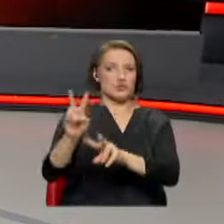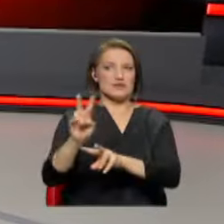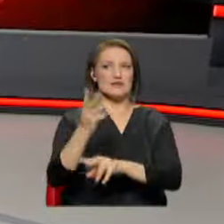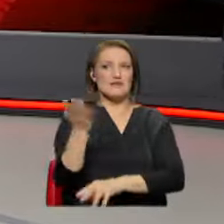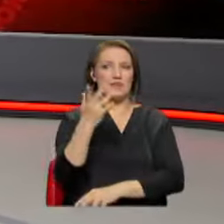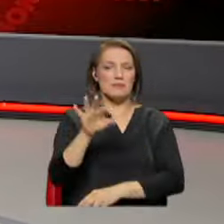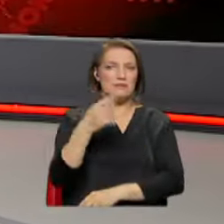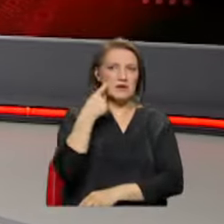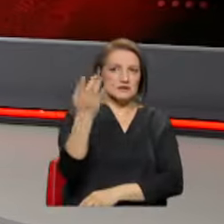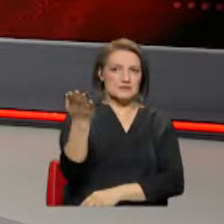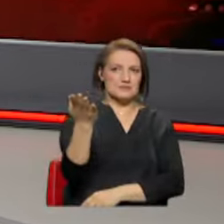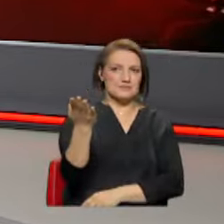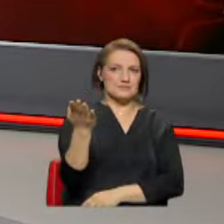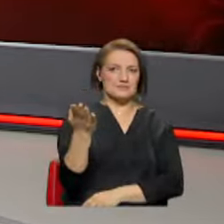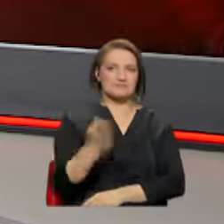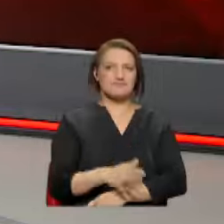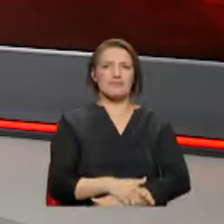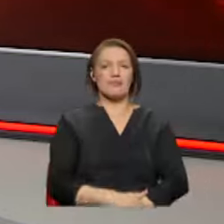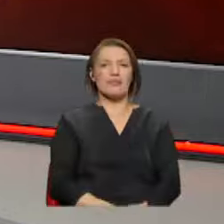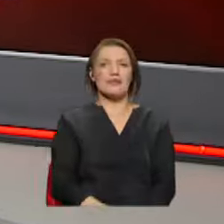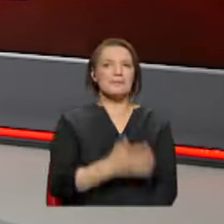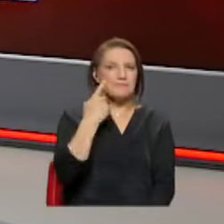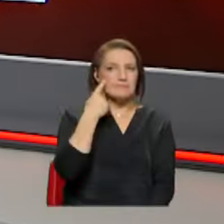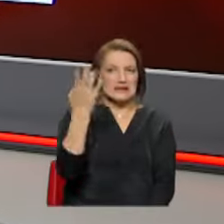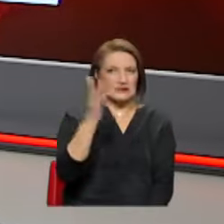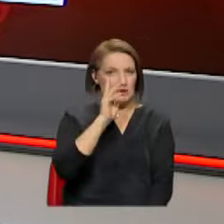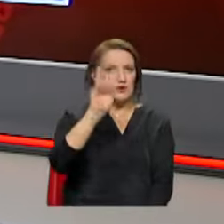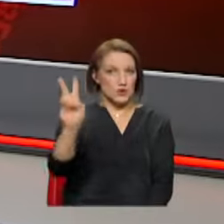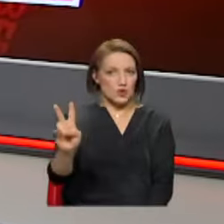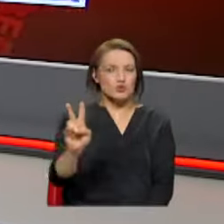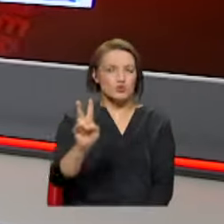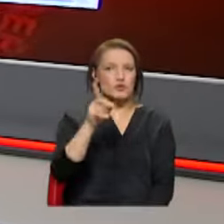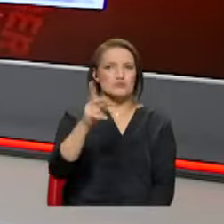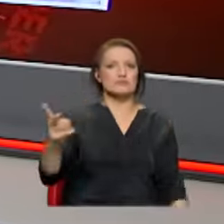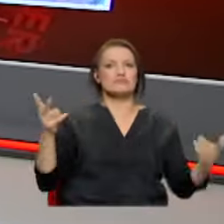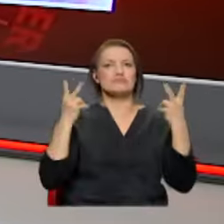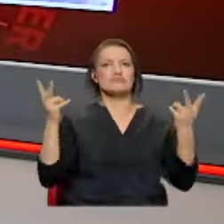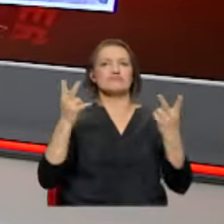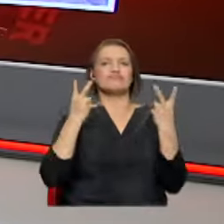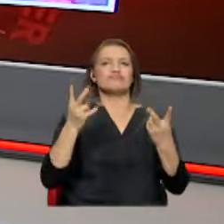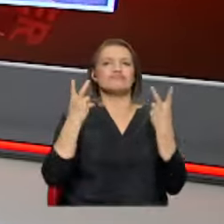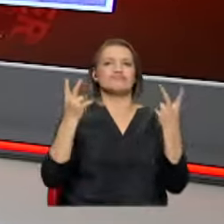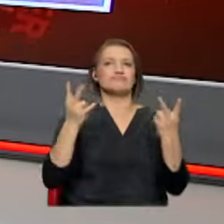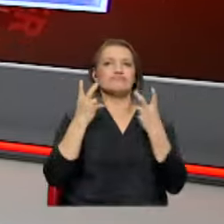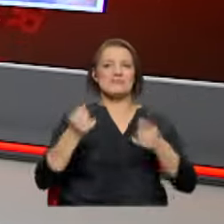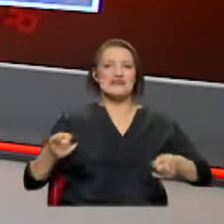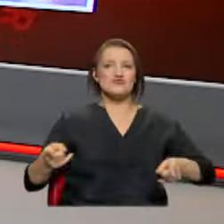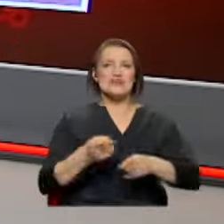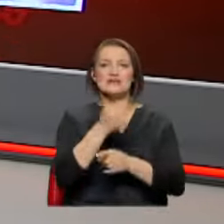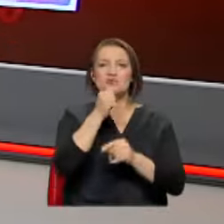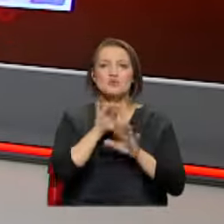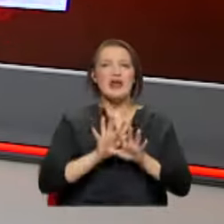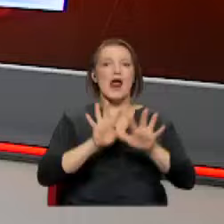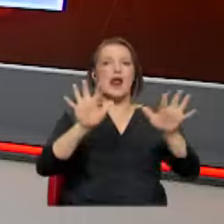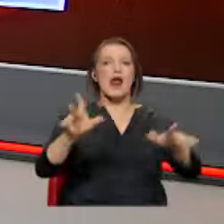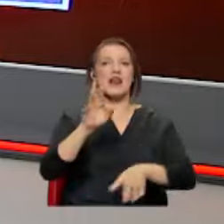Hatta veriyoruz bakın. Bakın görüyorsunuz değil mi? Bu şatafat ve bu israf, bu da bir çeşit sel, israf seli.